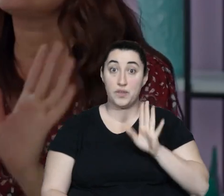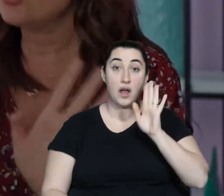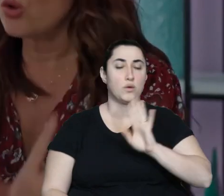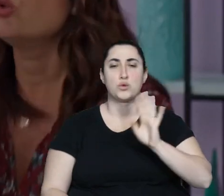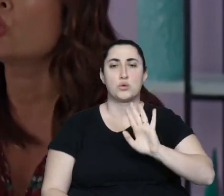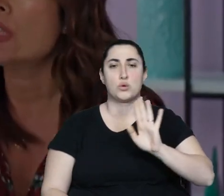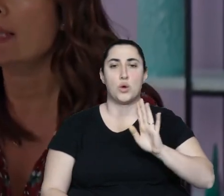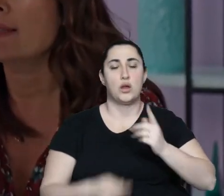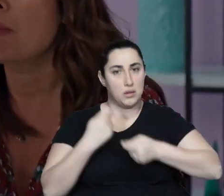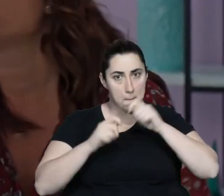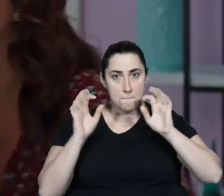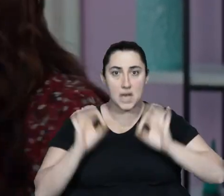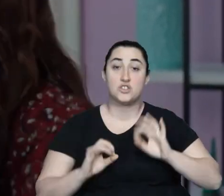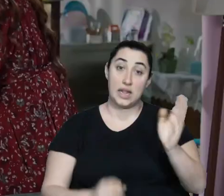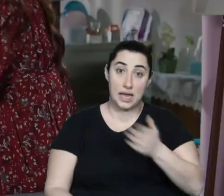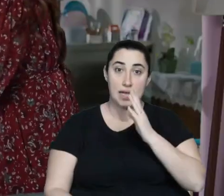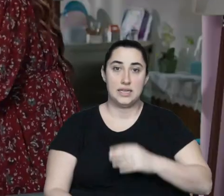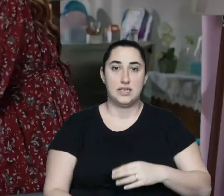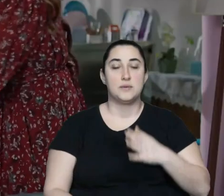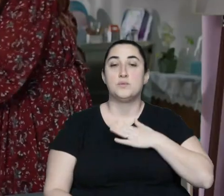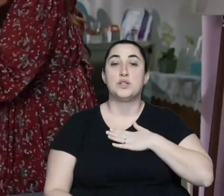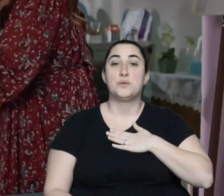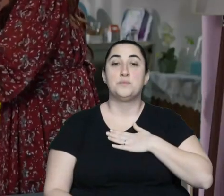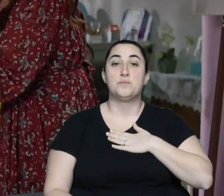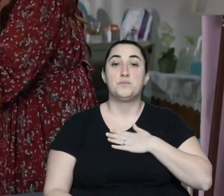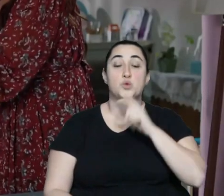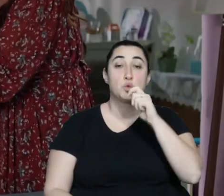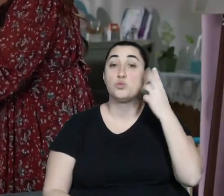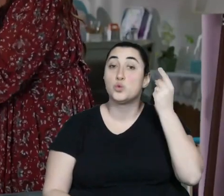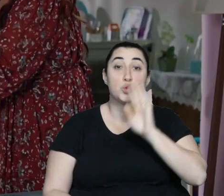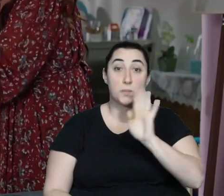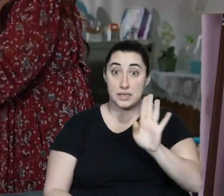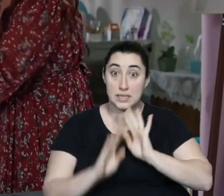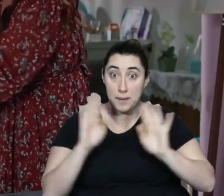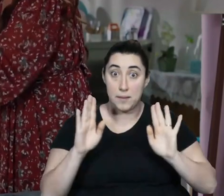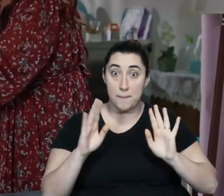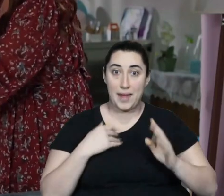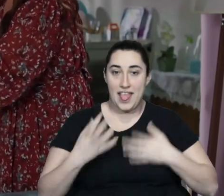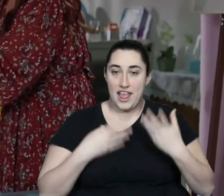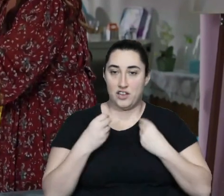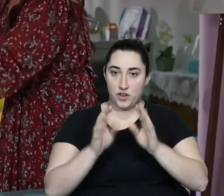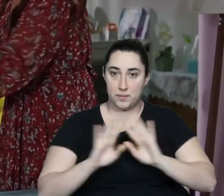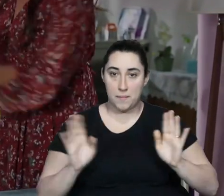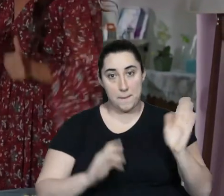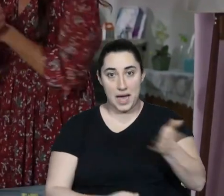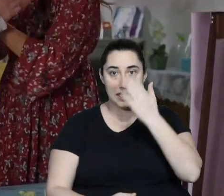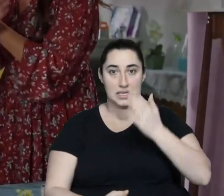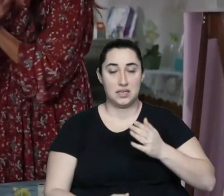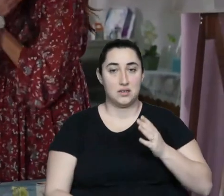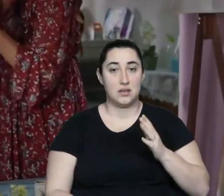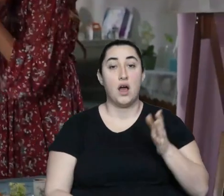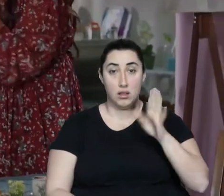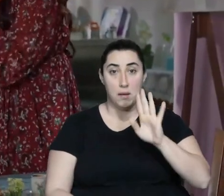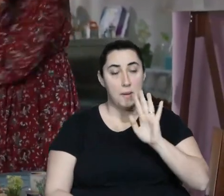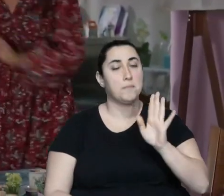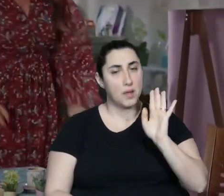Hatta yok yok uygulayacaksın, tamam hadi. Aha. Benim hadi. Sözlerimi sakın unutma, tamam mı? Verdim enerjiyi, verdim. Tamam. Hadi. Ama yani